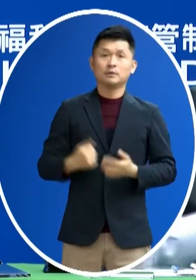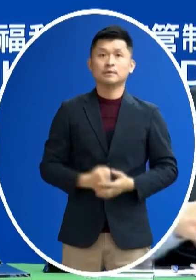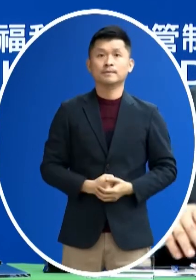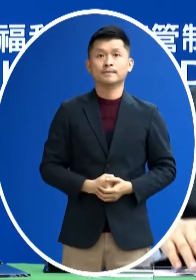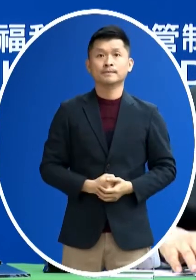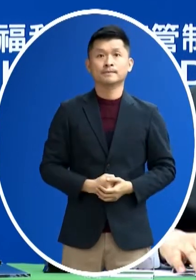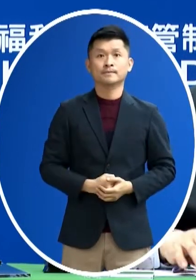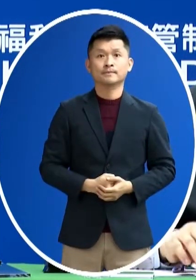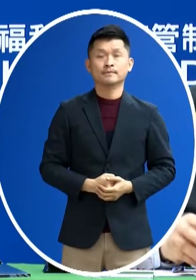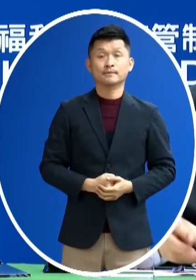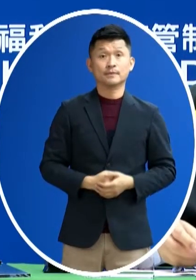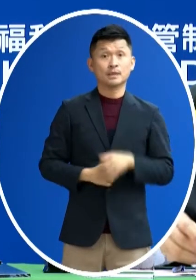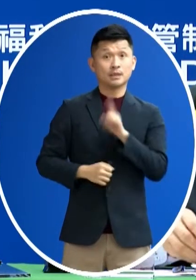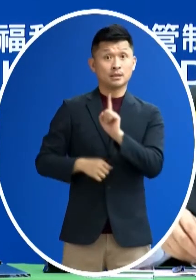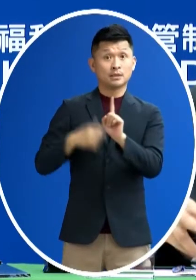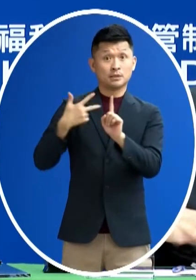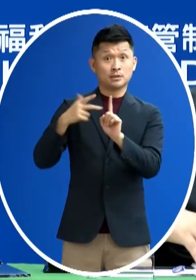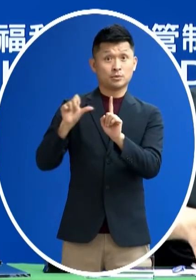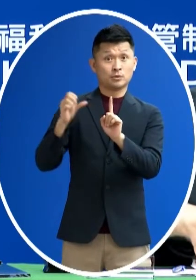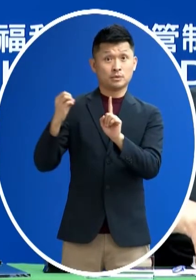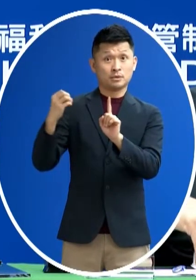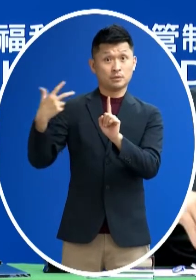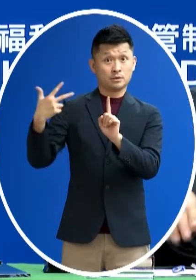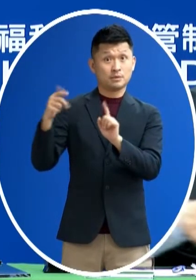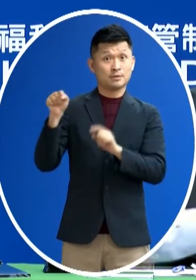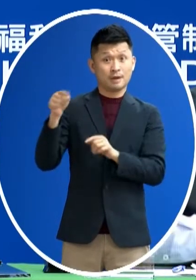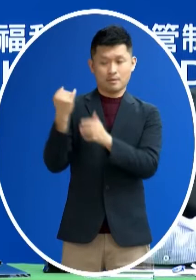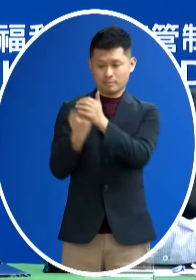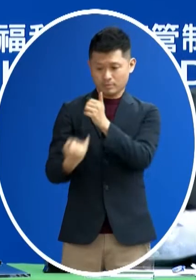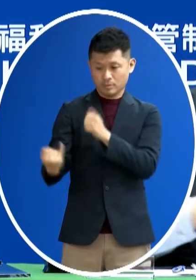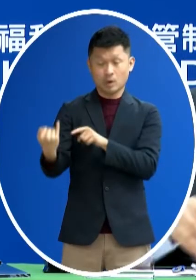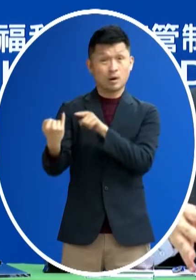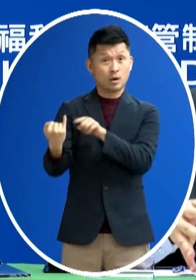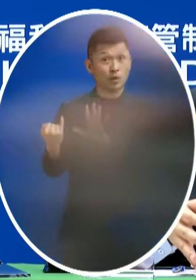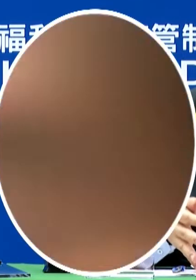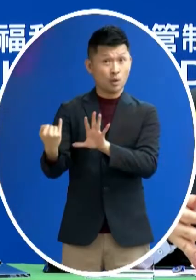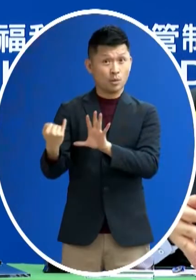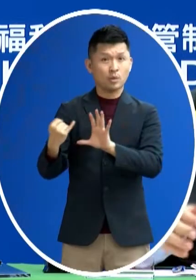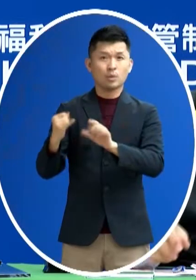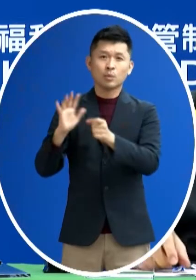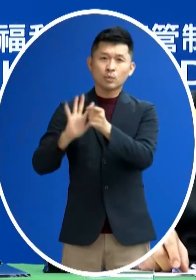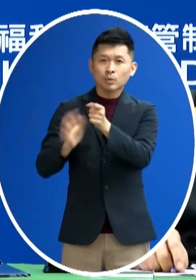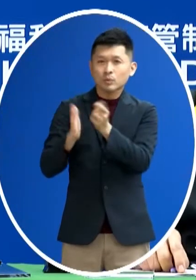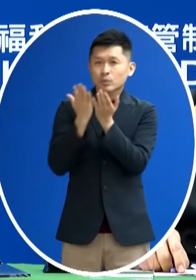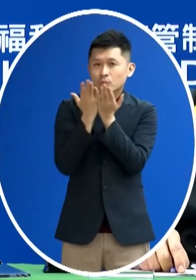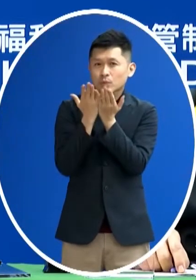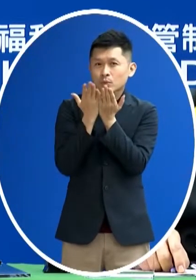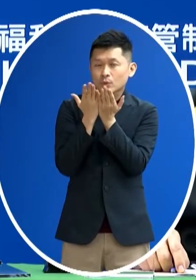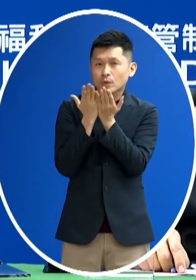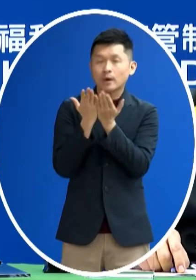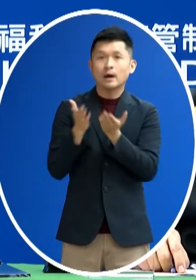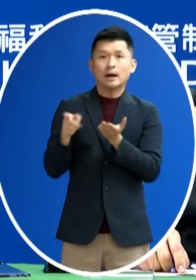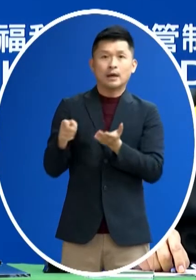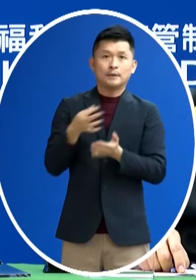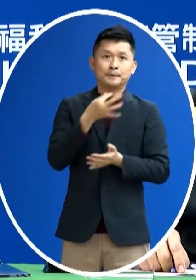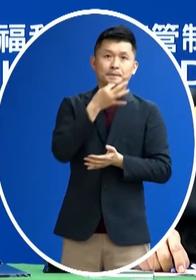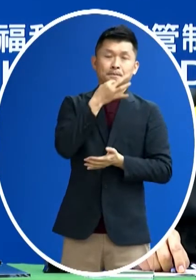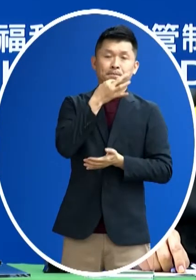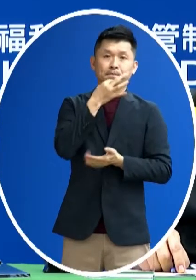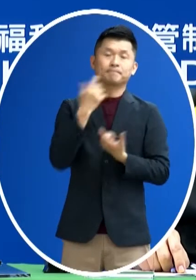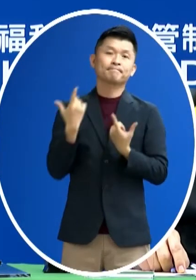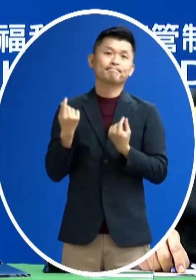他也确诊。那17507因为他有一个女儿也在读国中，所以国中也先预防性